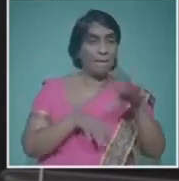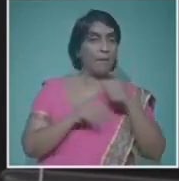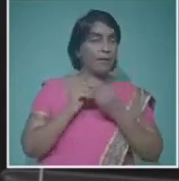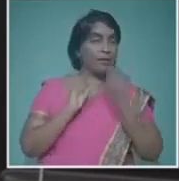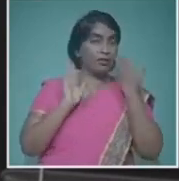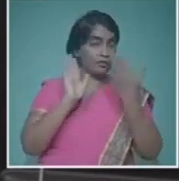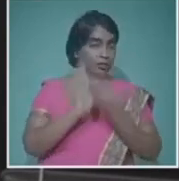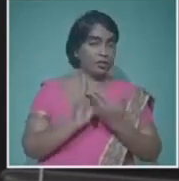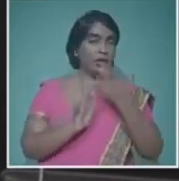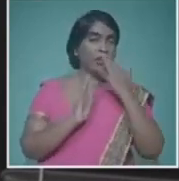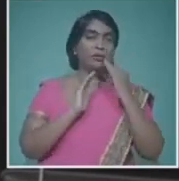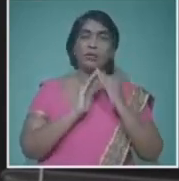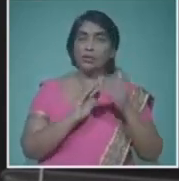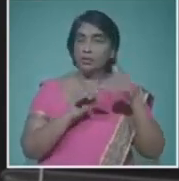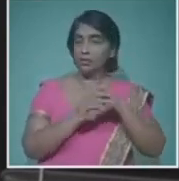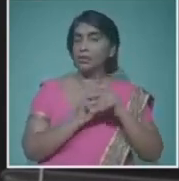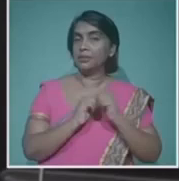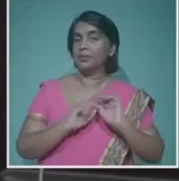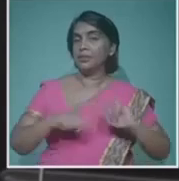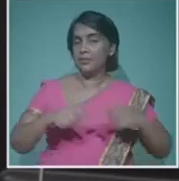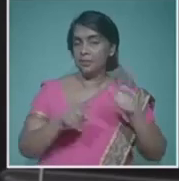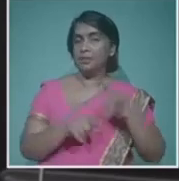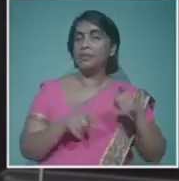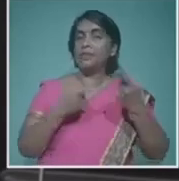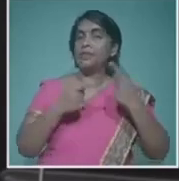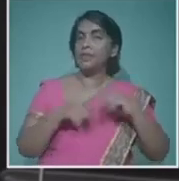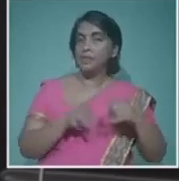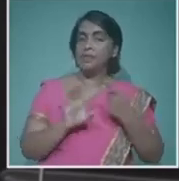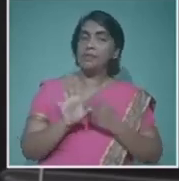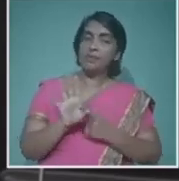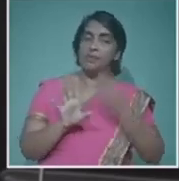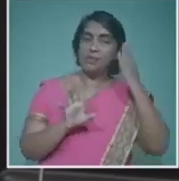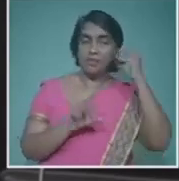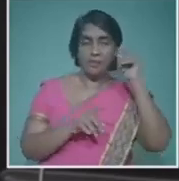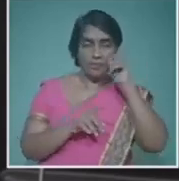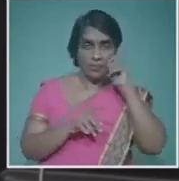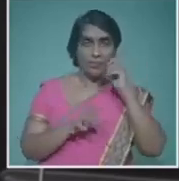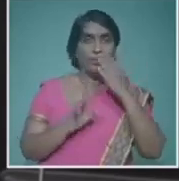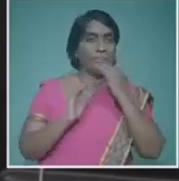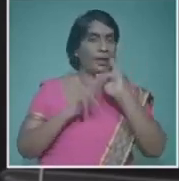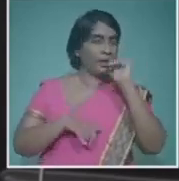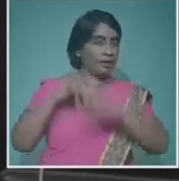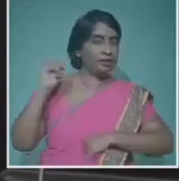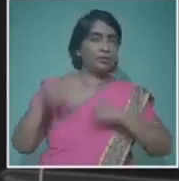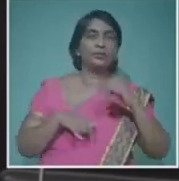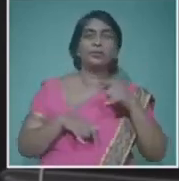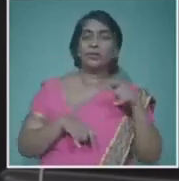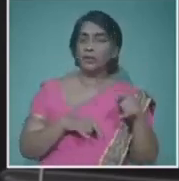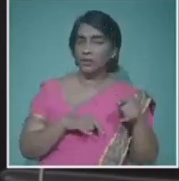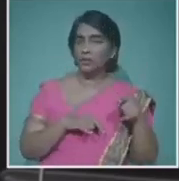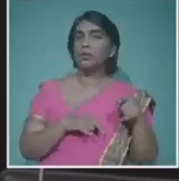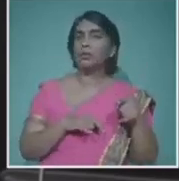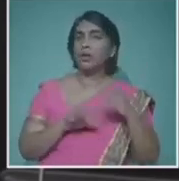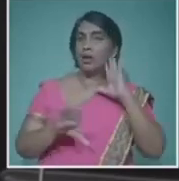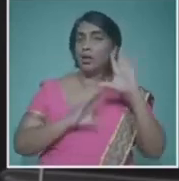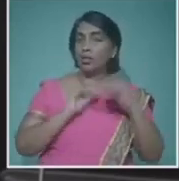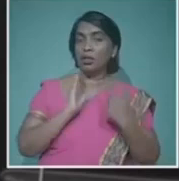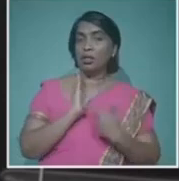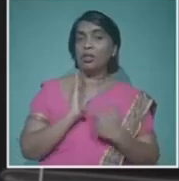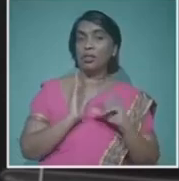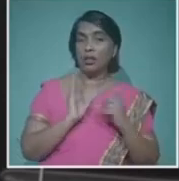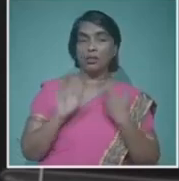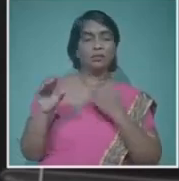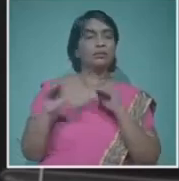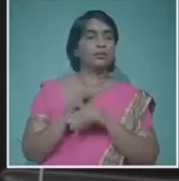පාසල් පද්ධතිය වලින් ක්‍රියාත්මක වෙනවා. ඊට අමතරව තරුණ තරුණයන් පාසල් හැරගිය තරුණ තරුණියන්ව තොරතුරු තාක්ෂණයට යොමු